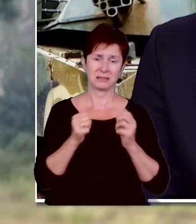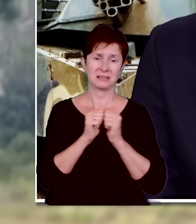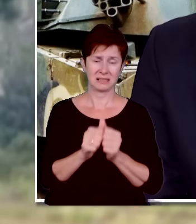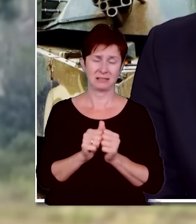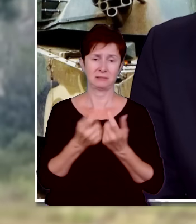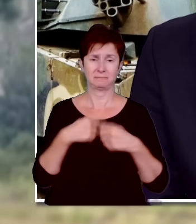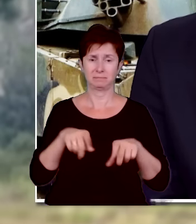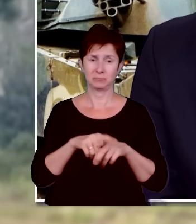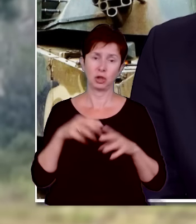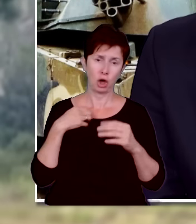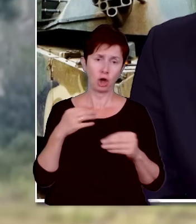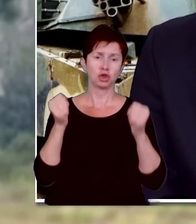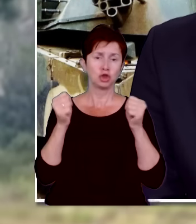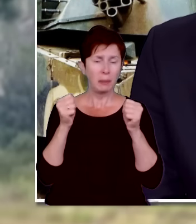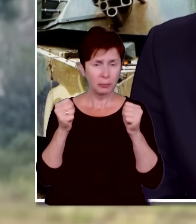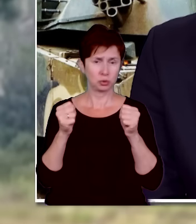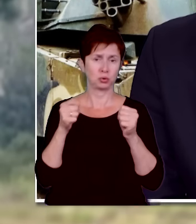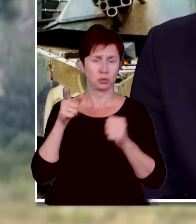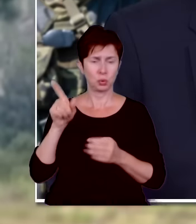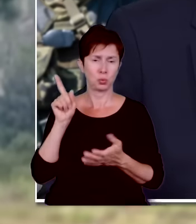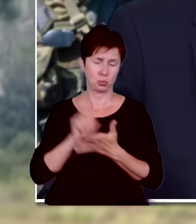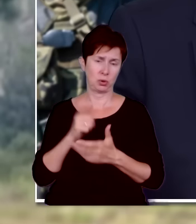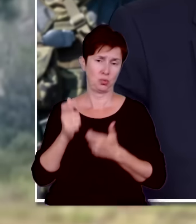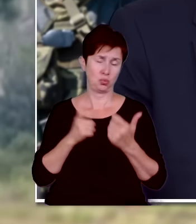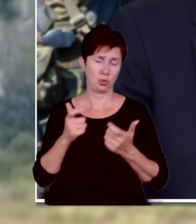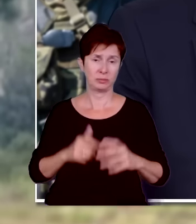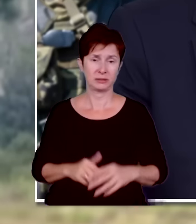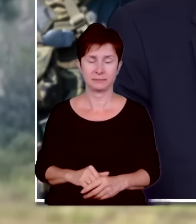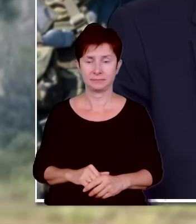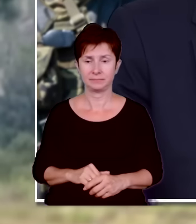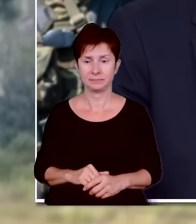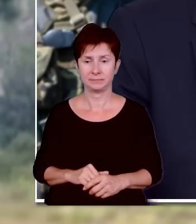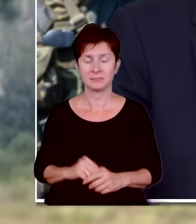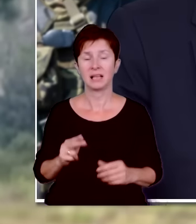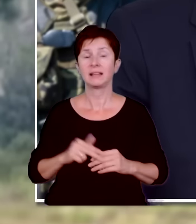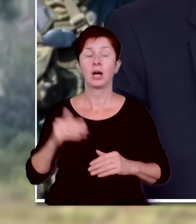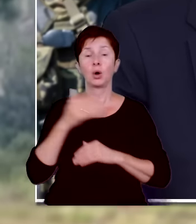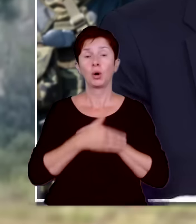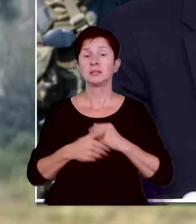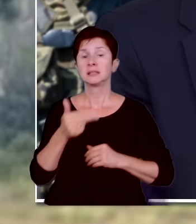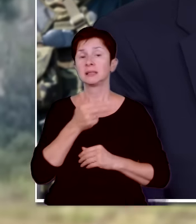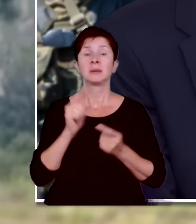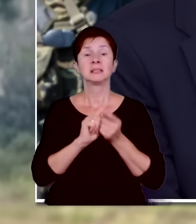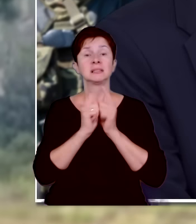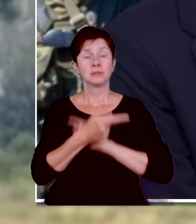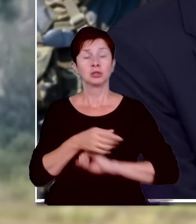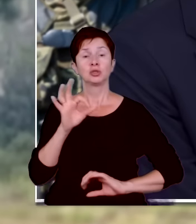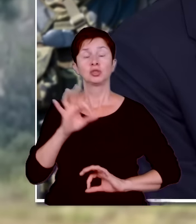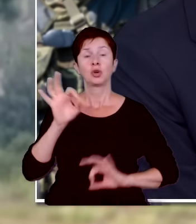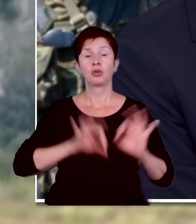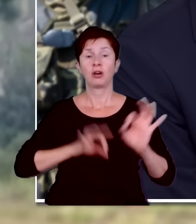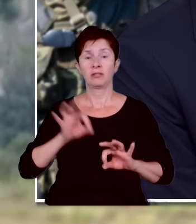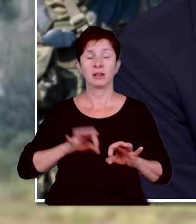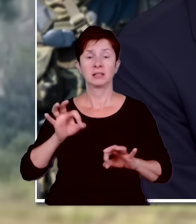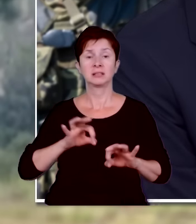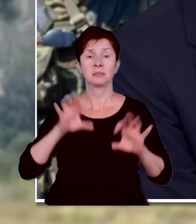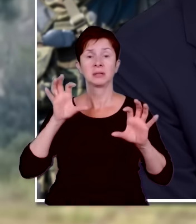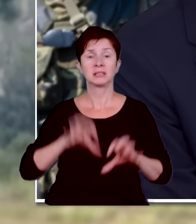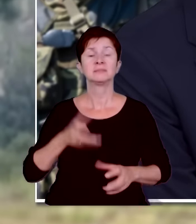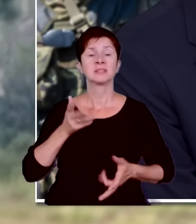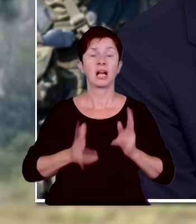kośnicki to już na koniec zmieńmy temat dzisiejsza konferencja prezesa Prawa i Sprawiedliwości Jarosława